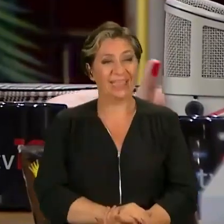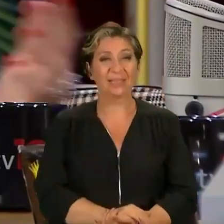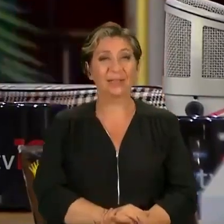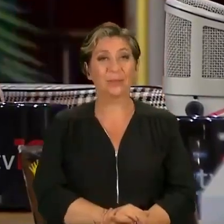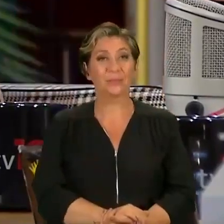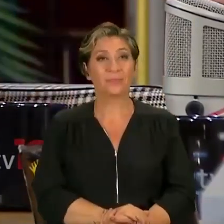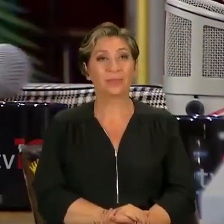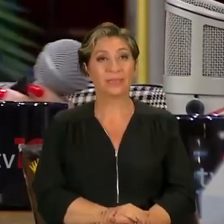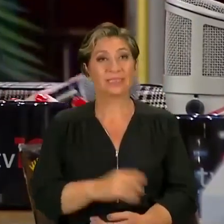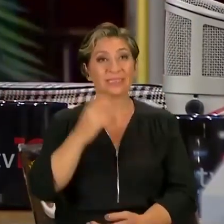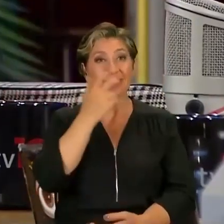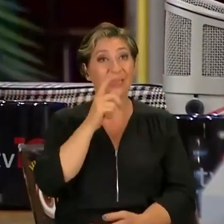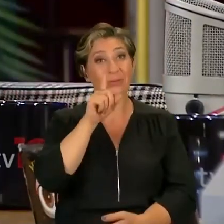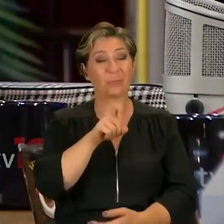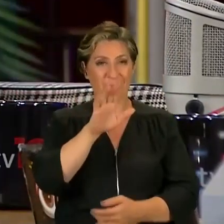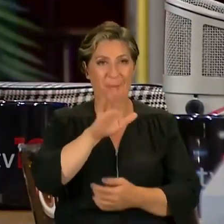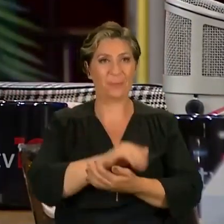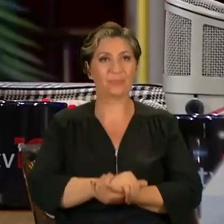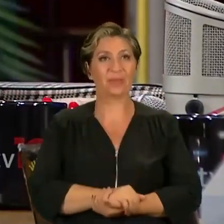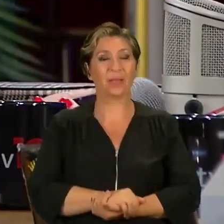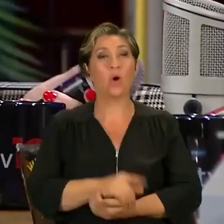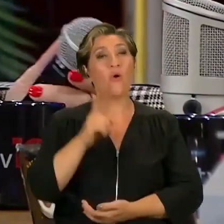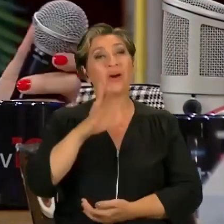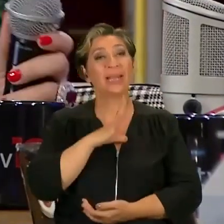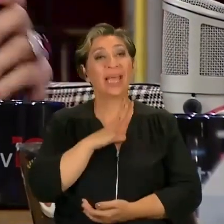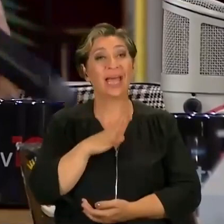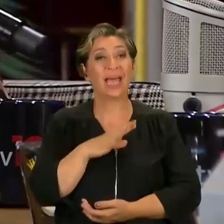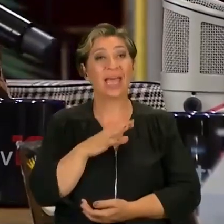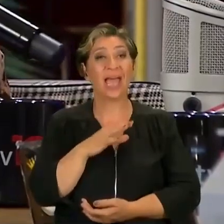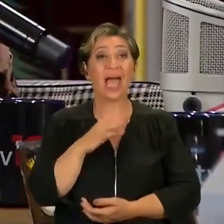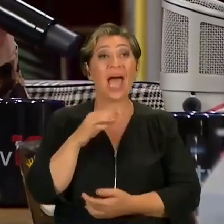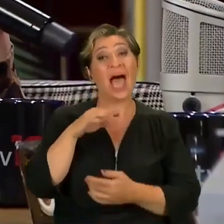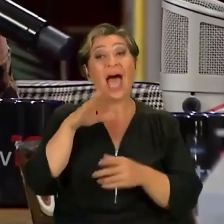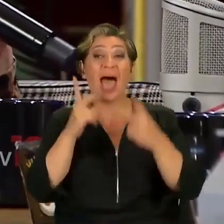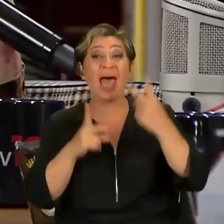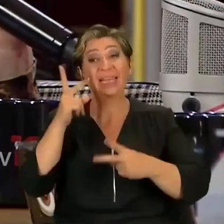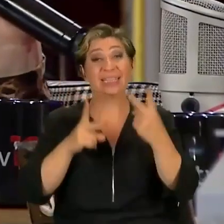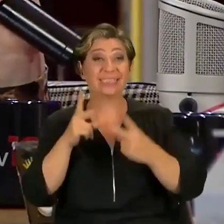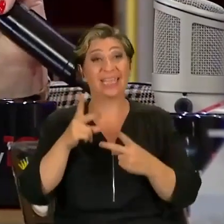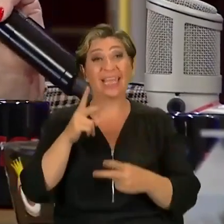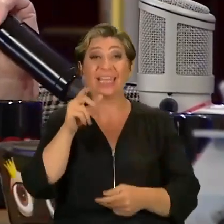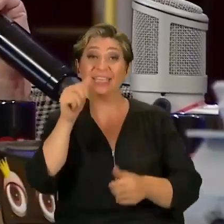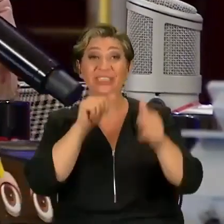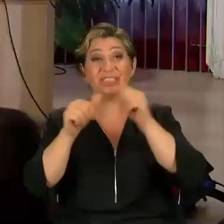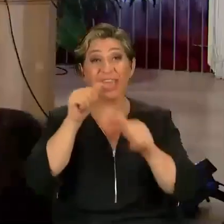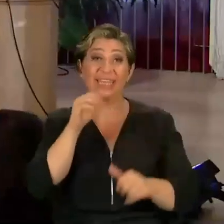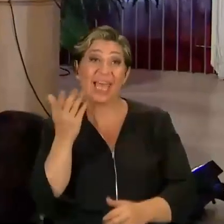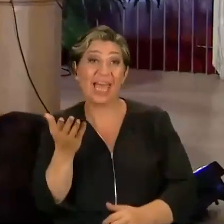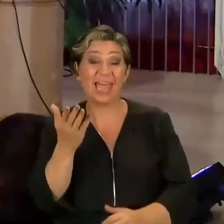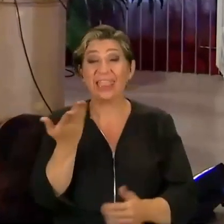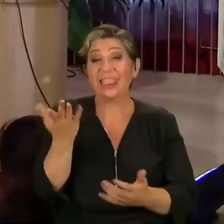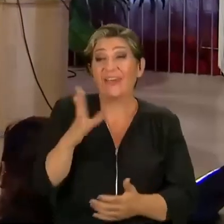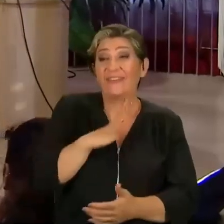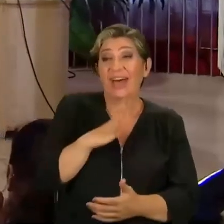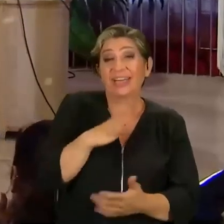Dur o zaman şarkıları sorayım. Sor. Peki, o var ya. Arada sırada içer ya,